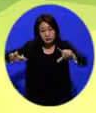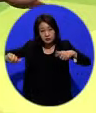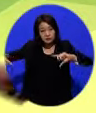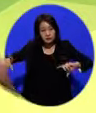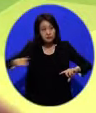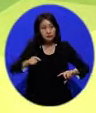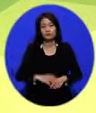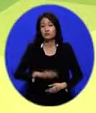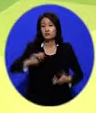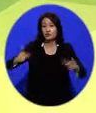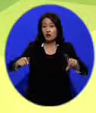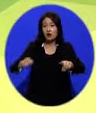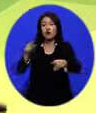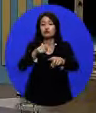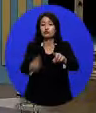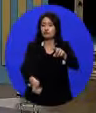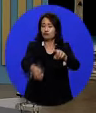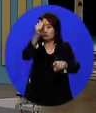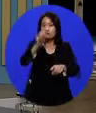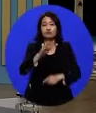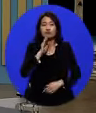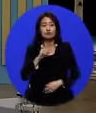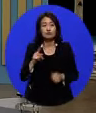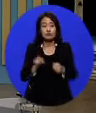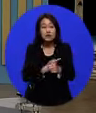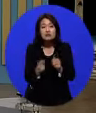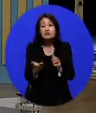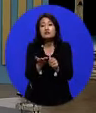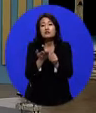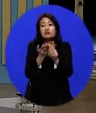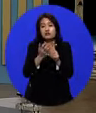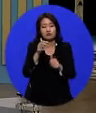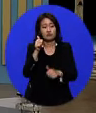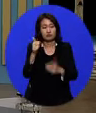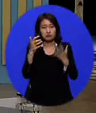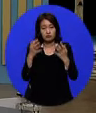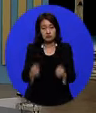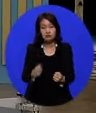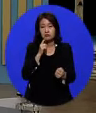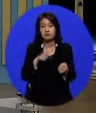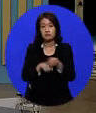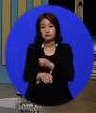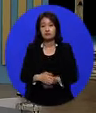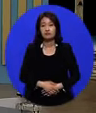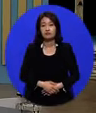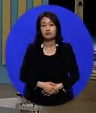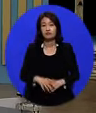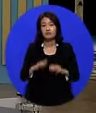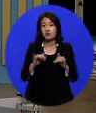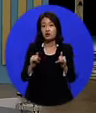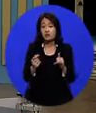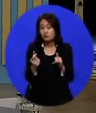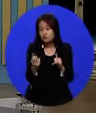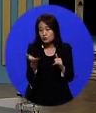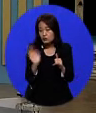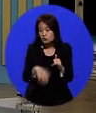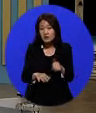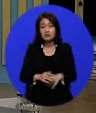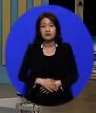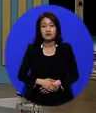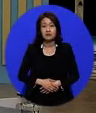너도 다르고 다른 데서 넌 최고야. 그래서 인재가 그렇게 많은 거예요. 소수, 네, 인원은 소수지만